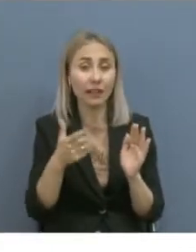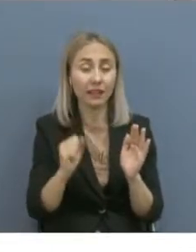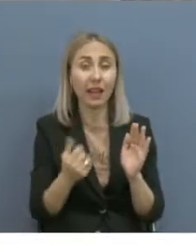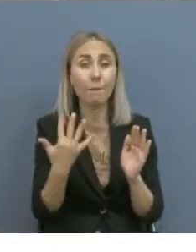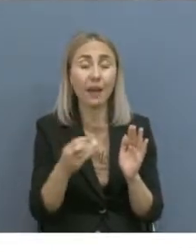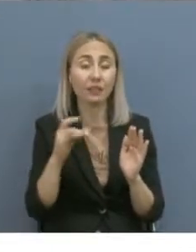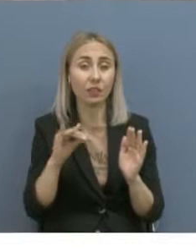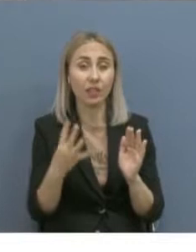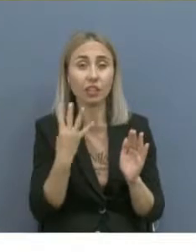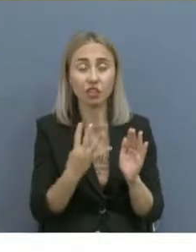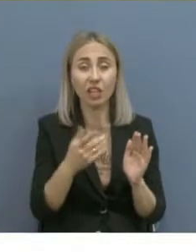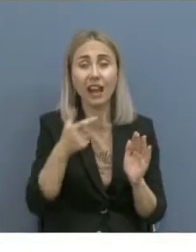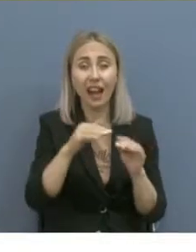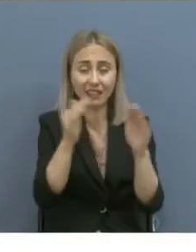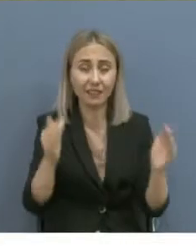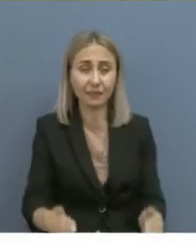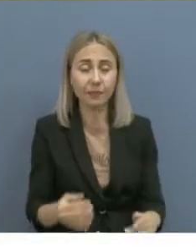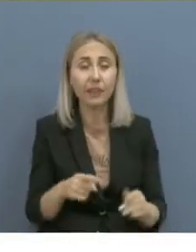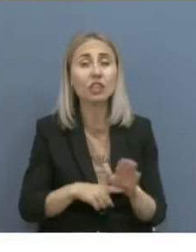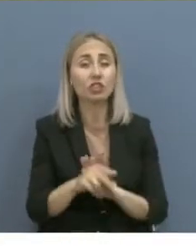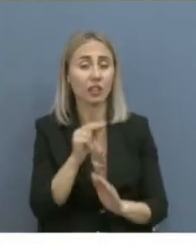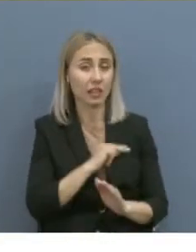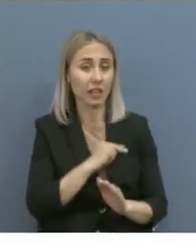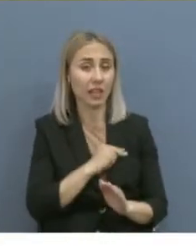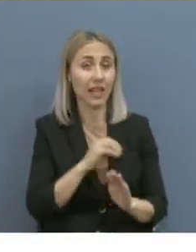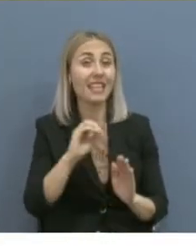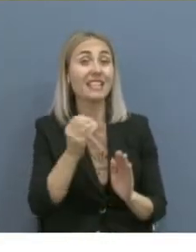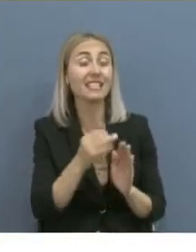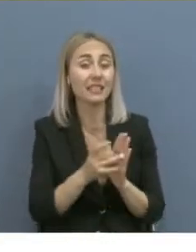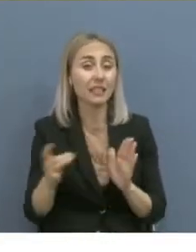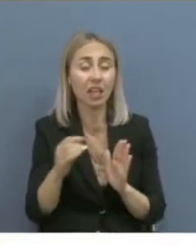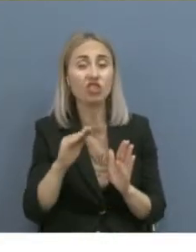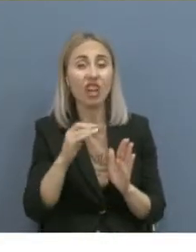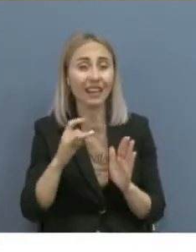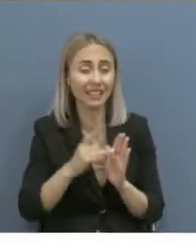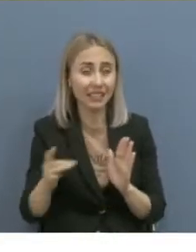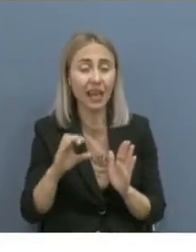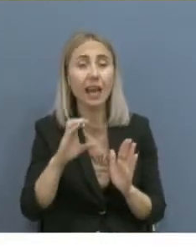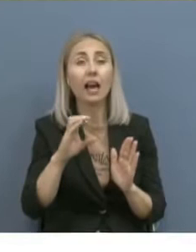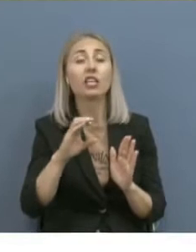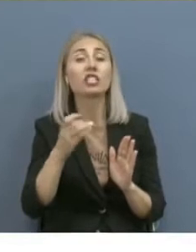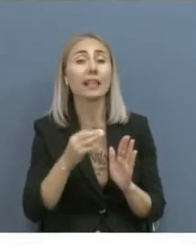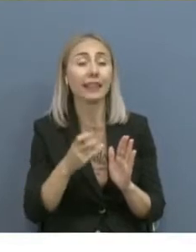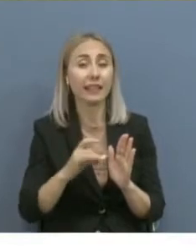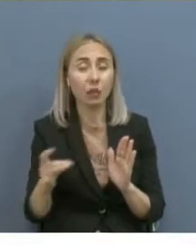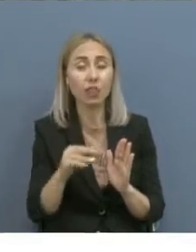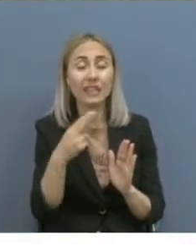каратты дәрі-дәрмектері қолданылады. Бұл мақсатқа республикалық бюджеттен қосымша 150 миллион теңге бөлініп отыр.